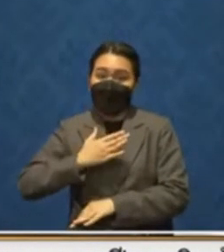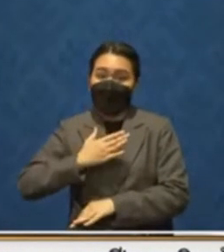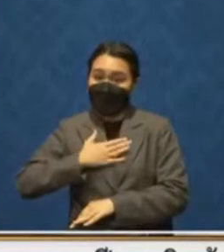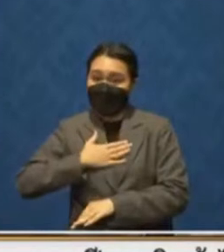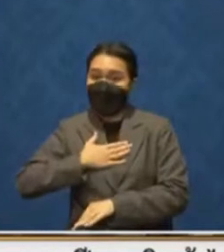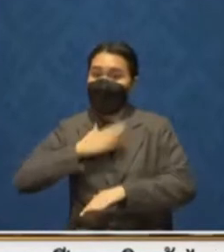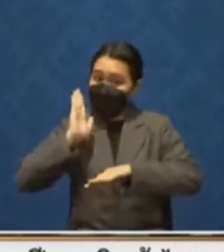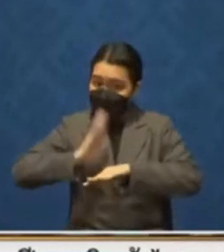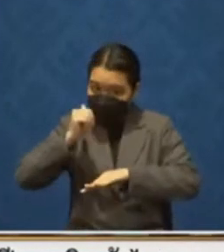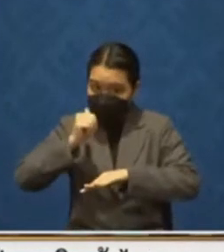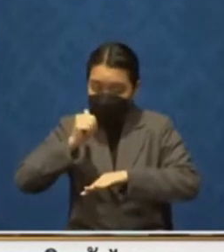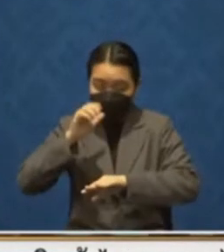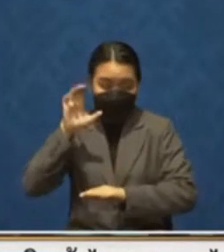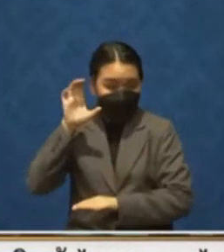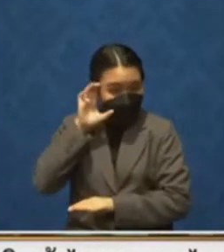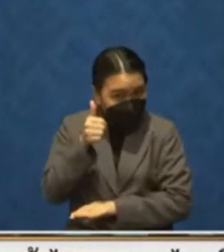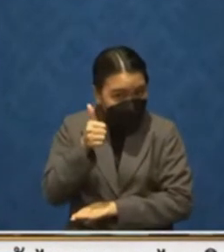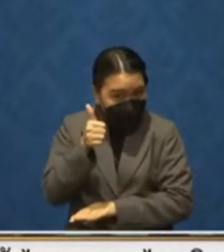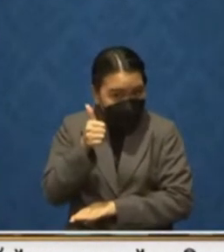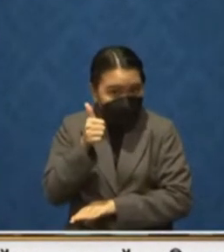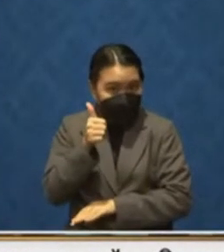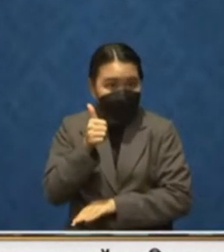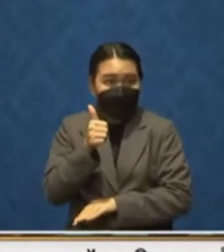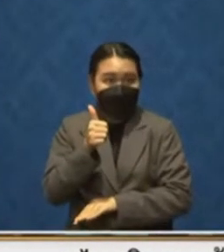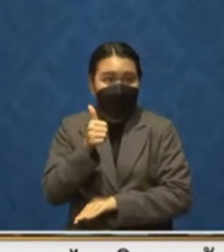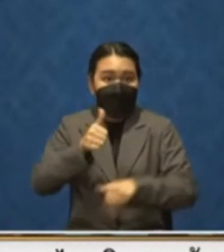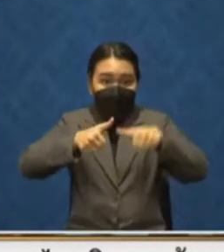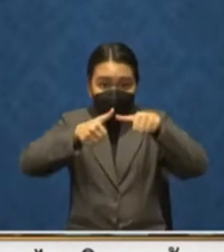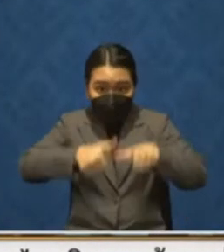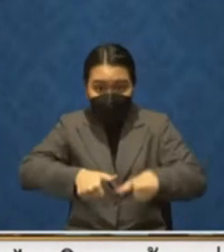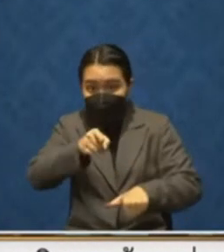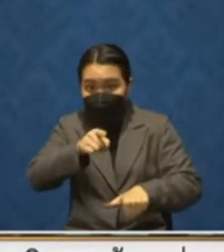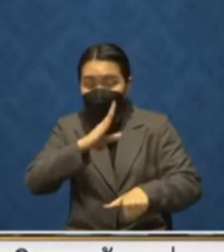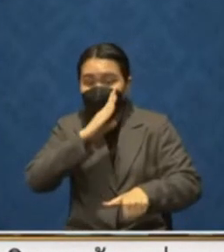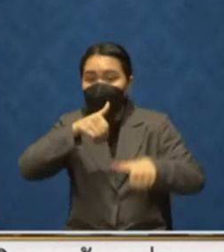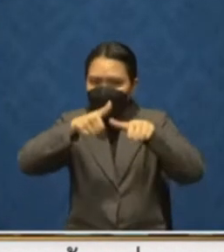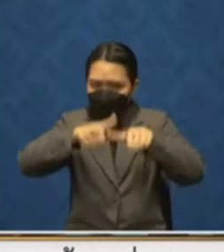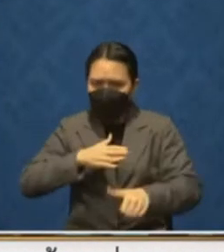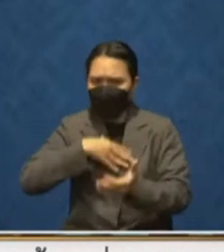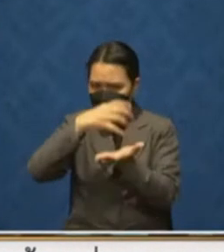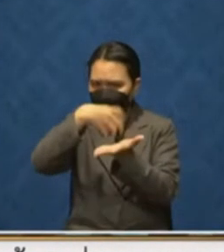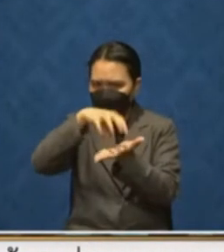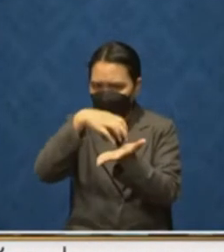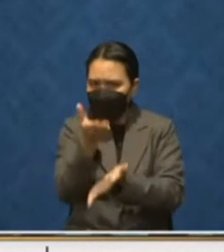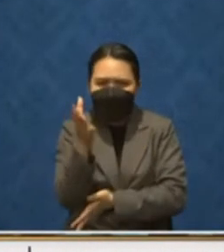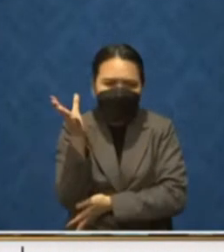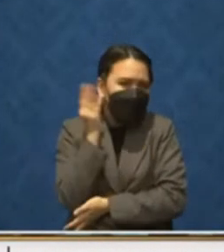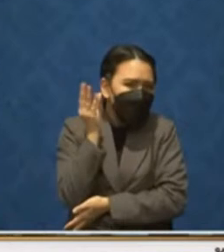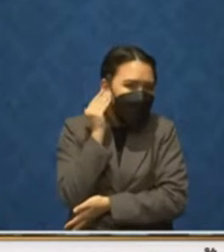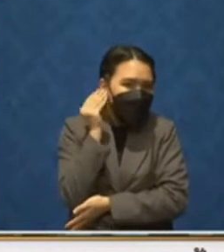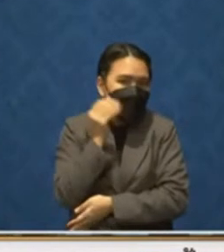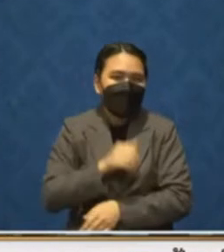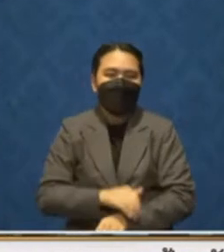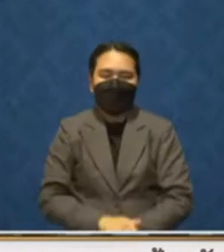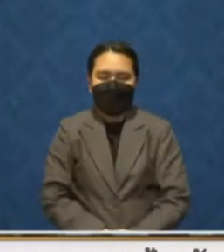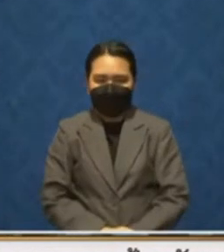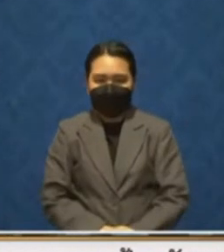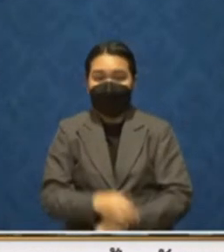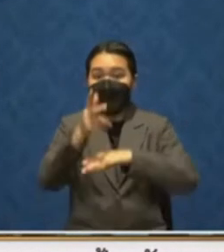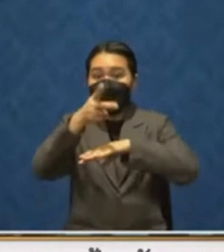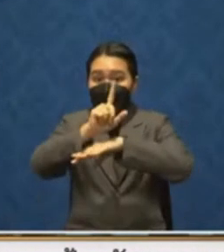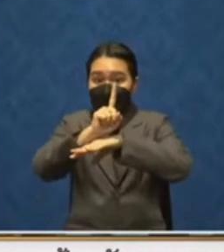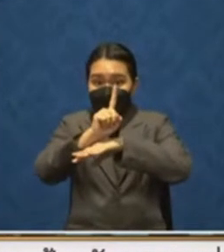ได้เหรอท่านย่อมจะดีเนี่ยอยู่ไหมครับถ้าอยู่ช่วยไปนั่งเลยเดี๋ยวผมจะบอกท่านว่ามันเกิดขึ้นบ้างถ้าประชาชนรถครับเนี้ย